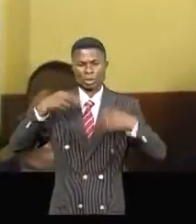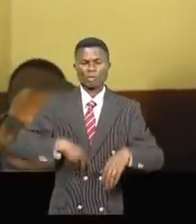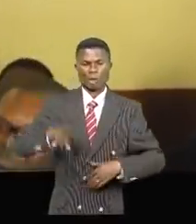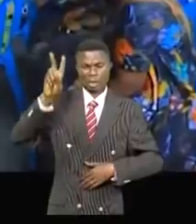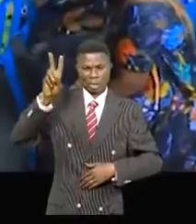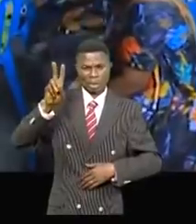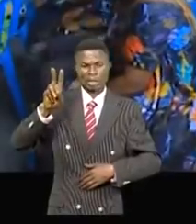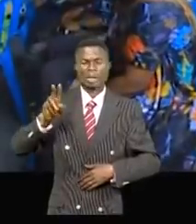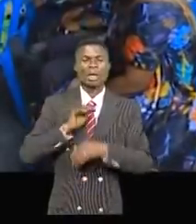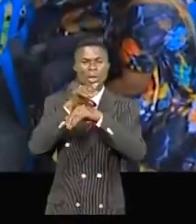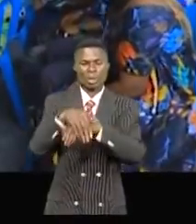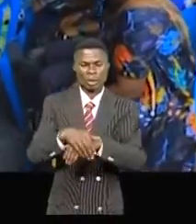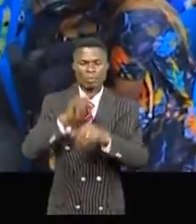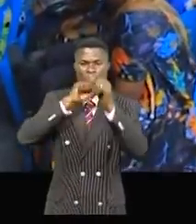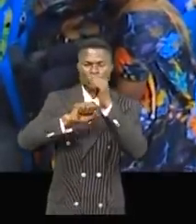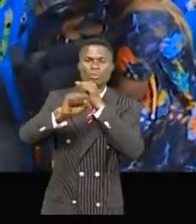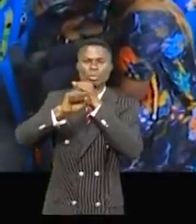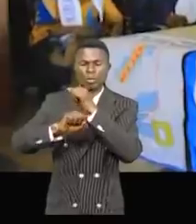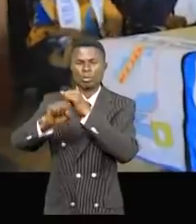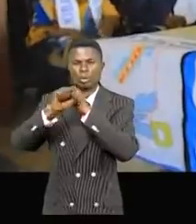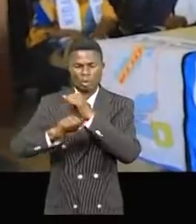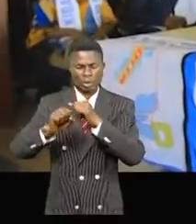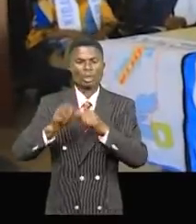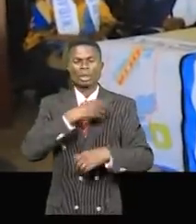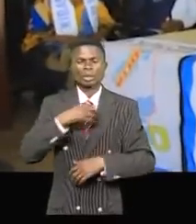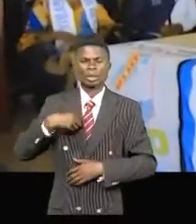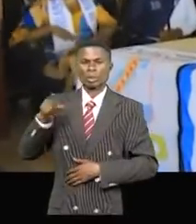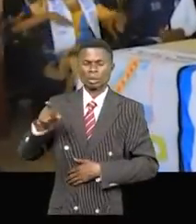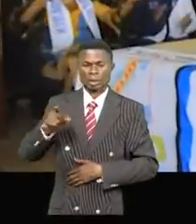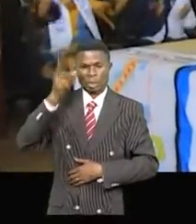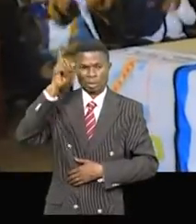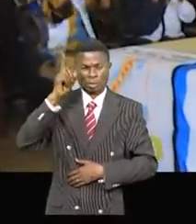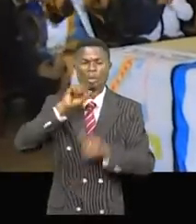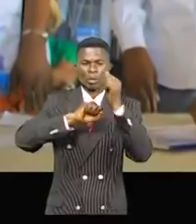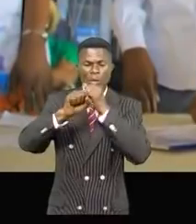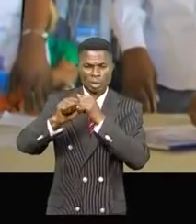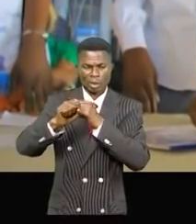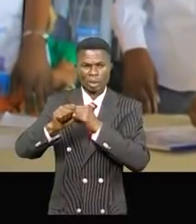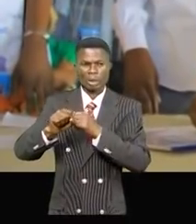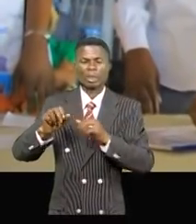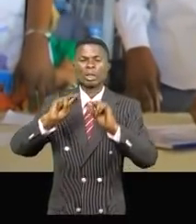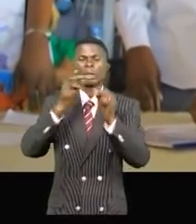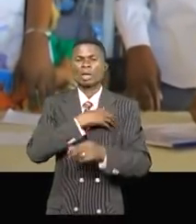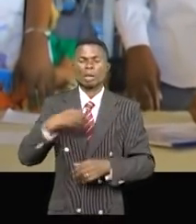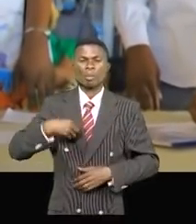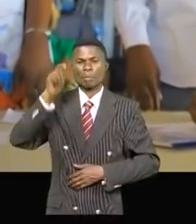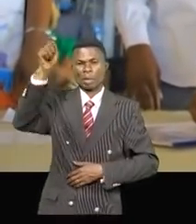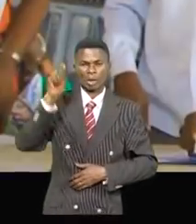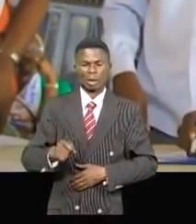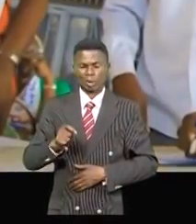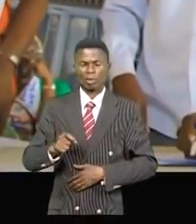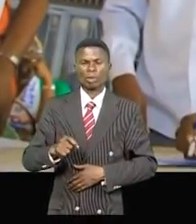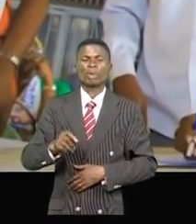Kibasa s'engagent à la sensibilisation de ces dernières. Première à être sensibilisée sont les femmes militaires du camp